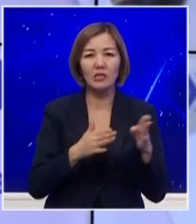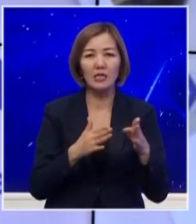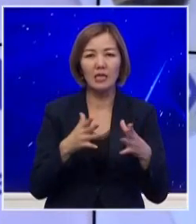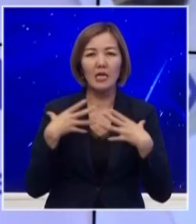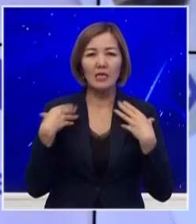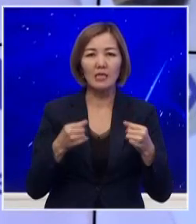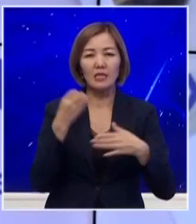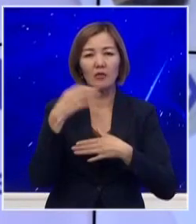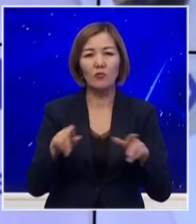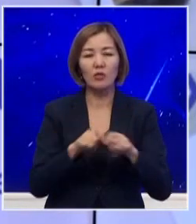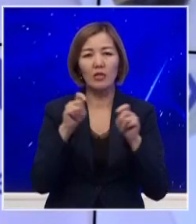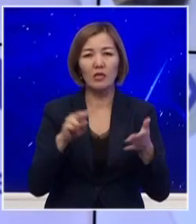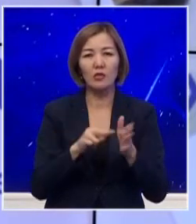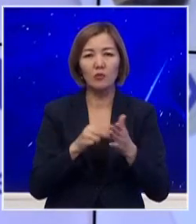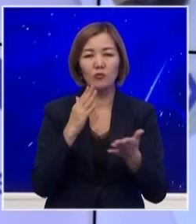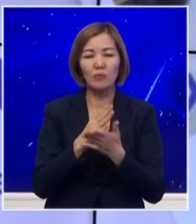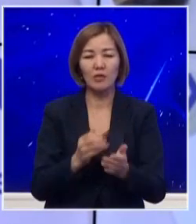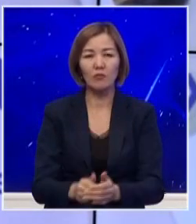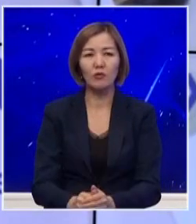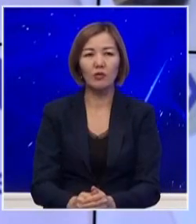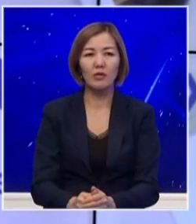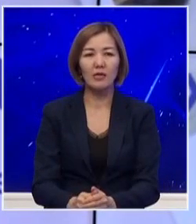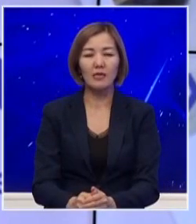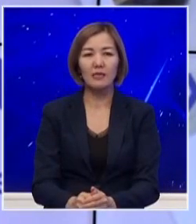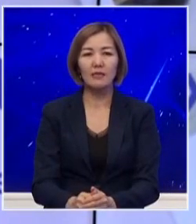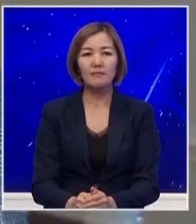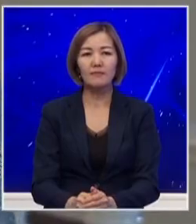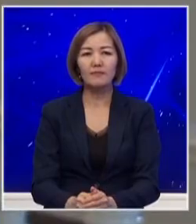арналған жартылай стационарлық орталықтар ашу жоспарланып отыр.